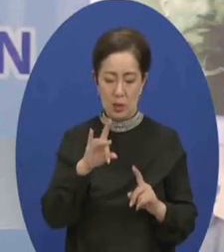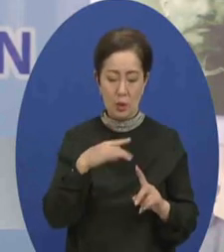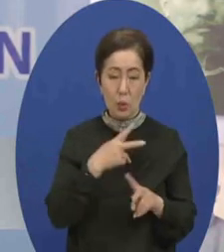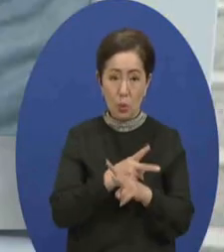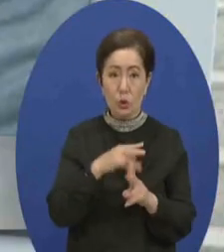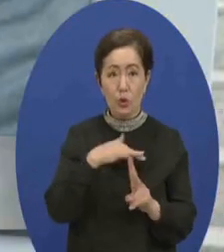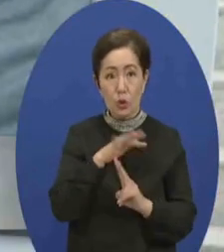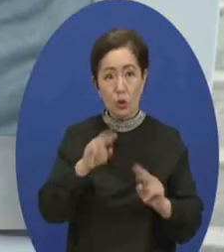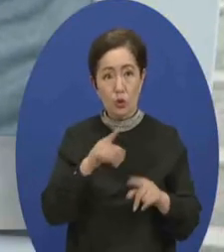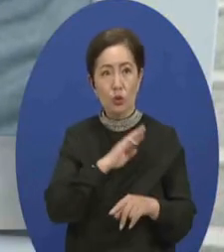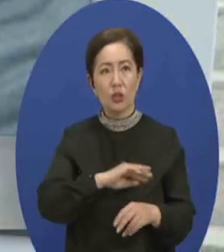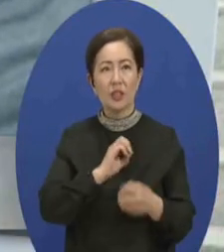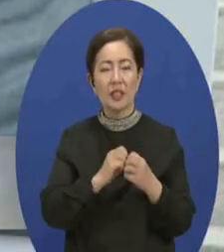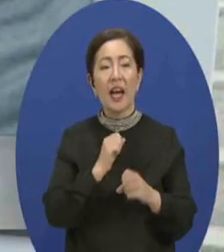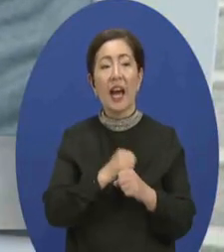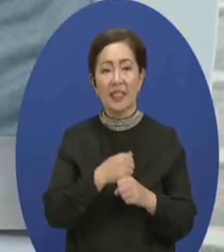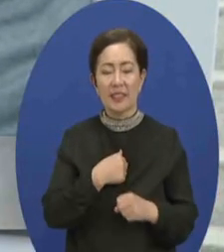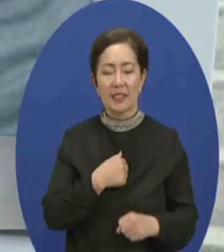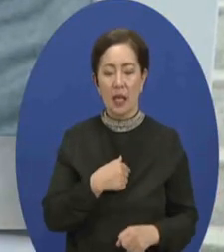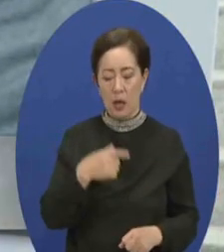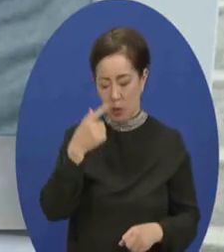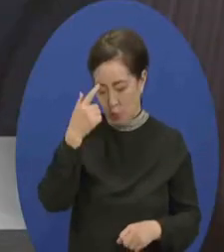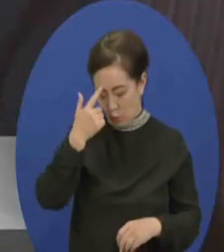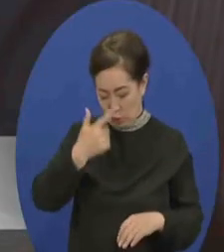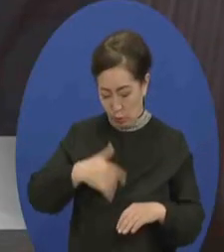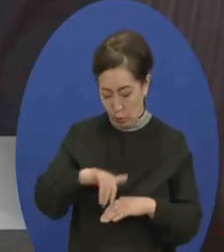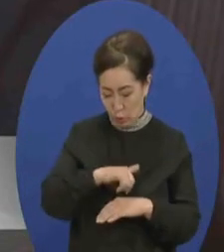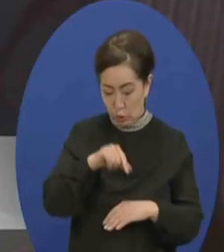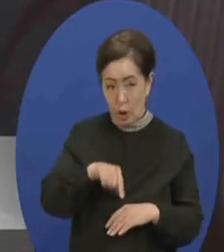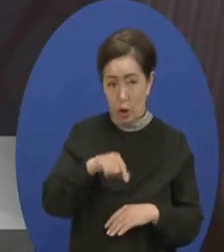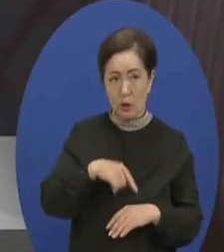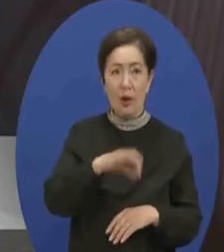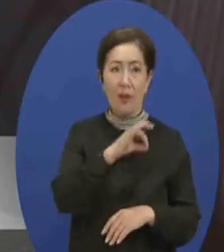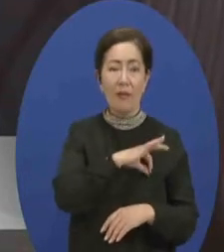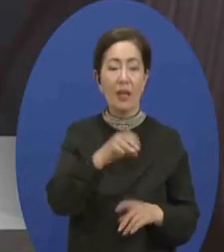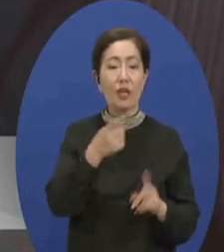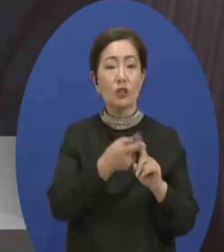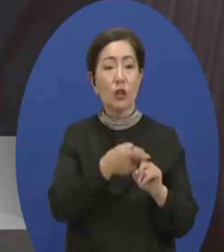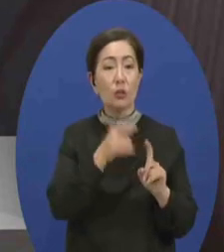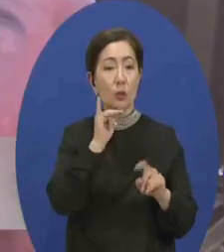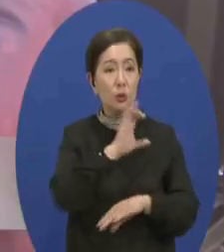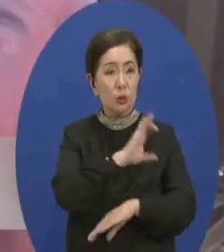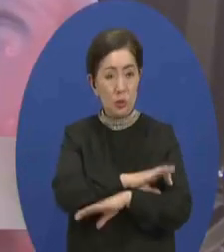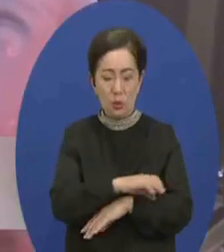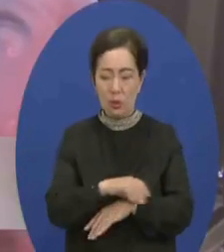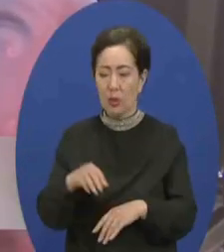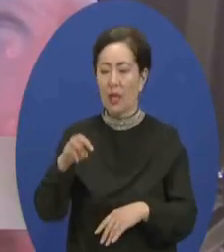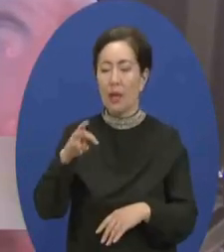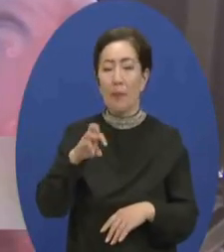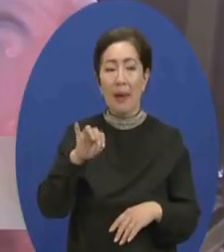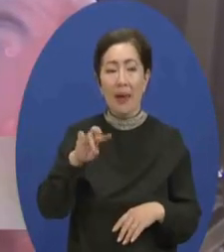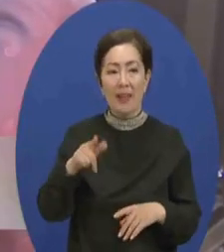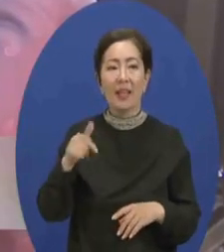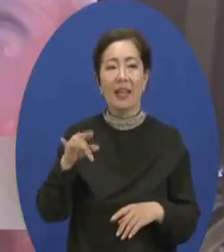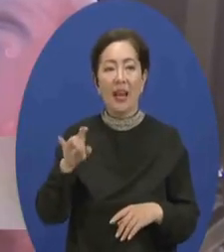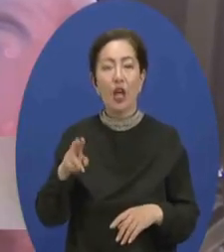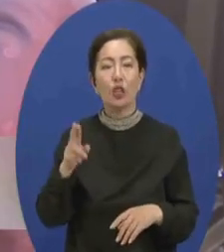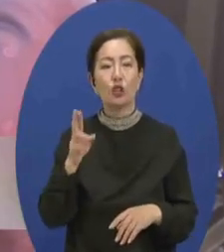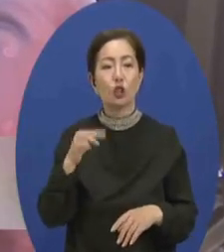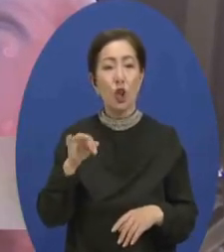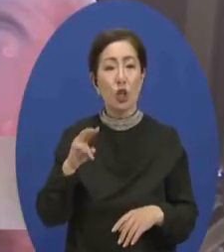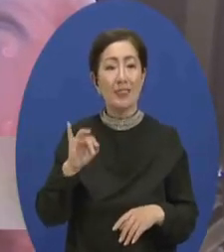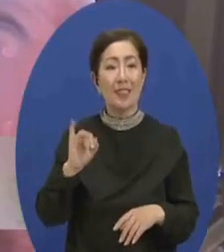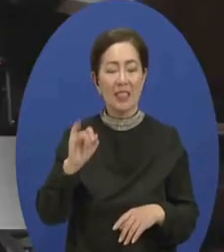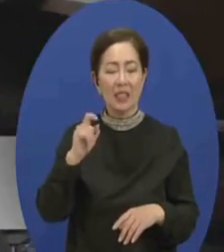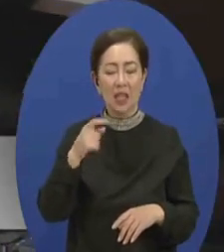гэж ажиллаж байгаа. Манай улс өнөөдрийн байдлаар Францын Сорбонн их сургууль, Менин их сургууль, Руаны их сургууль, Дорн дахны хэл